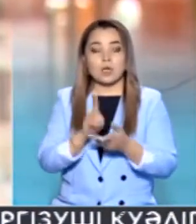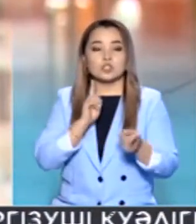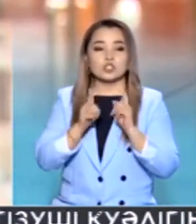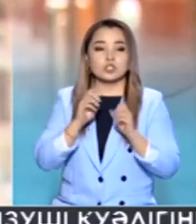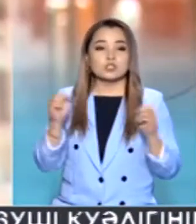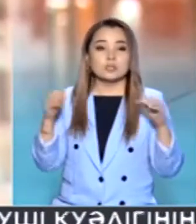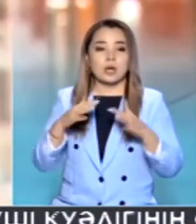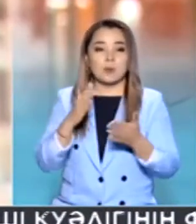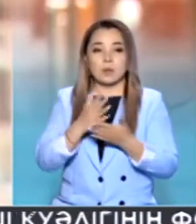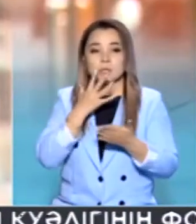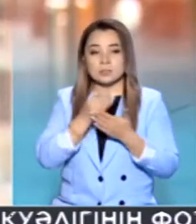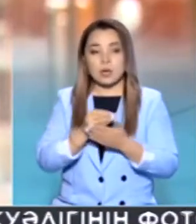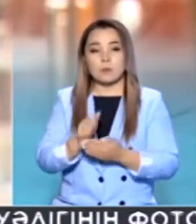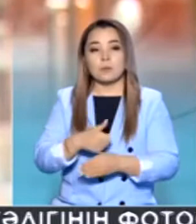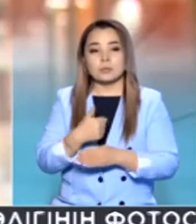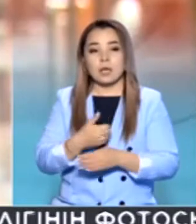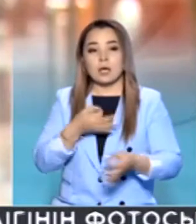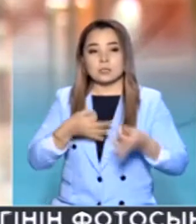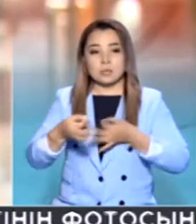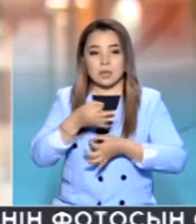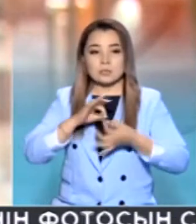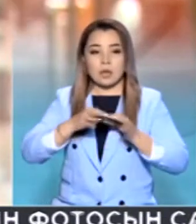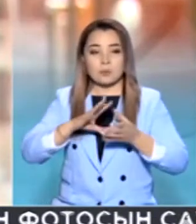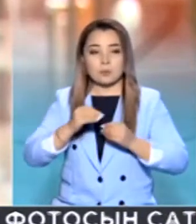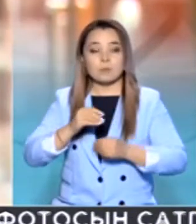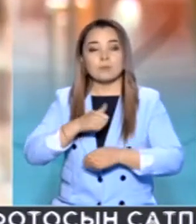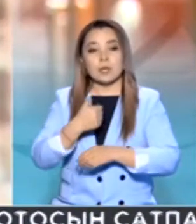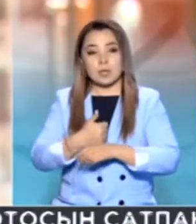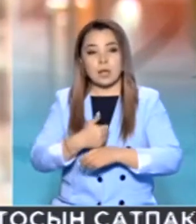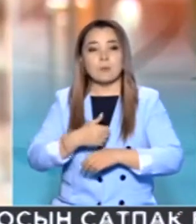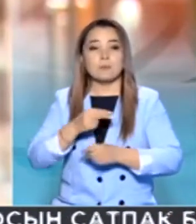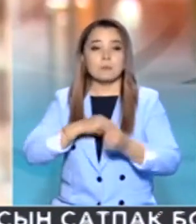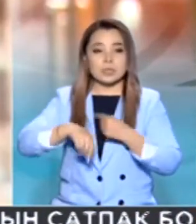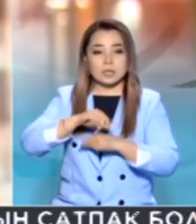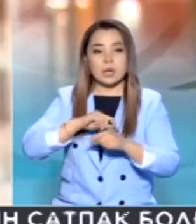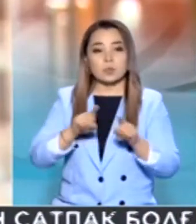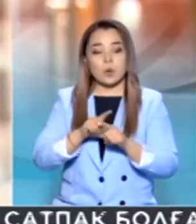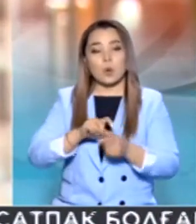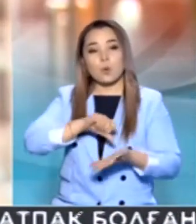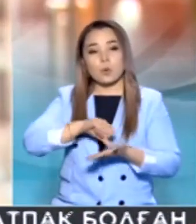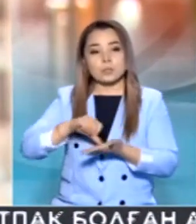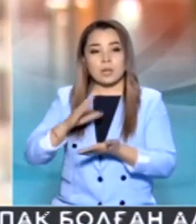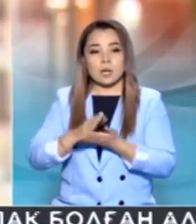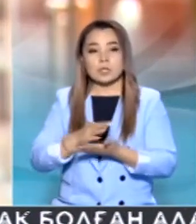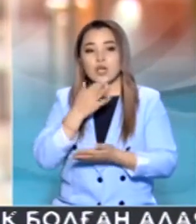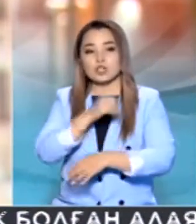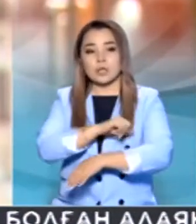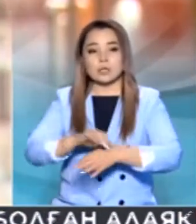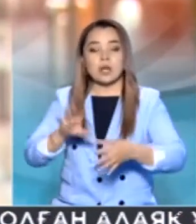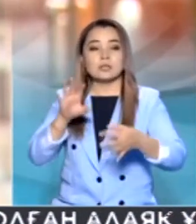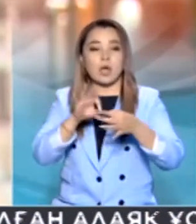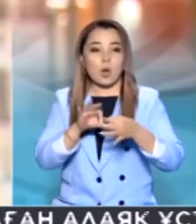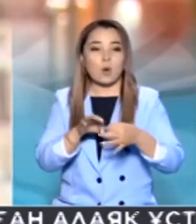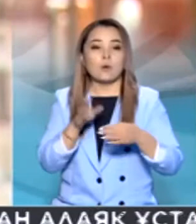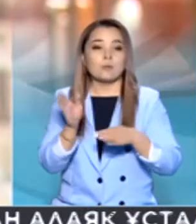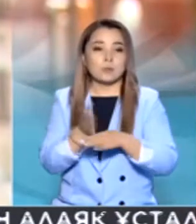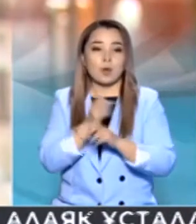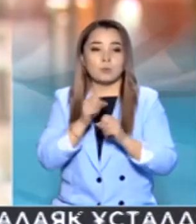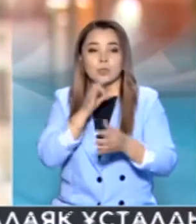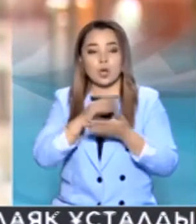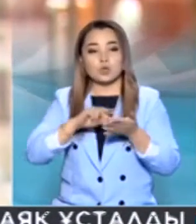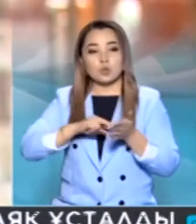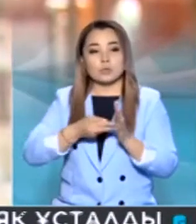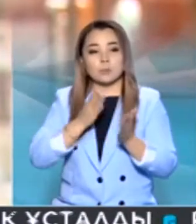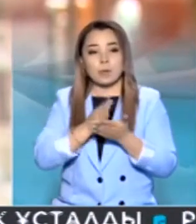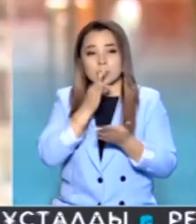осы тақырыпқа басымдық берілді. Билік пен бизнес өкілдері біріксе, шетел тауарларына тәуелділіктен арылуға болады. Ол үшін бірқатар жоспар